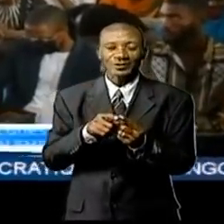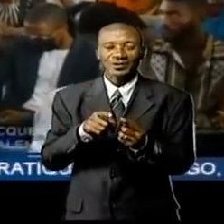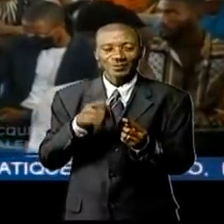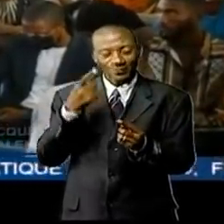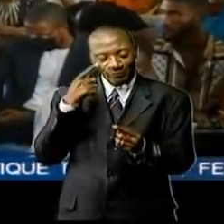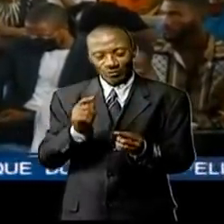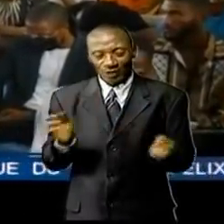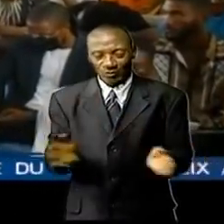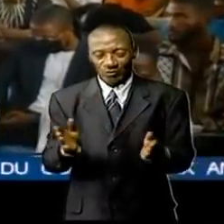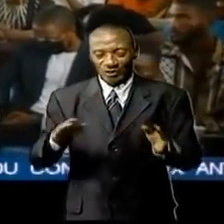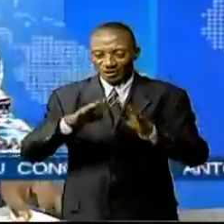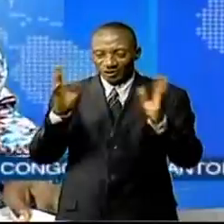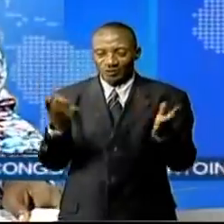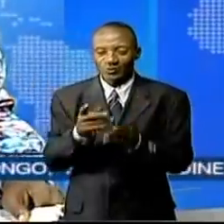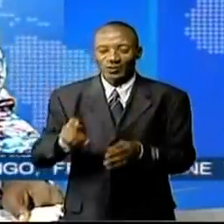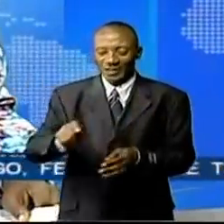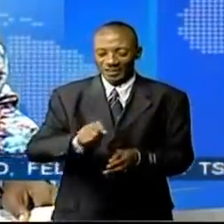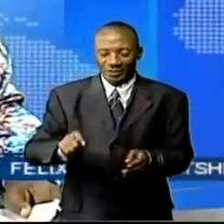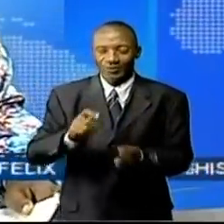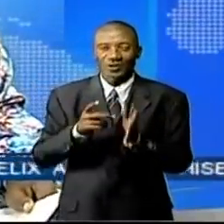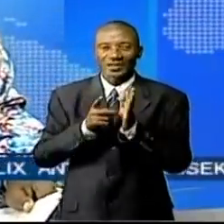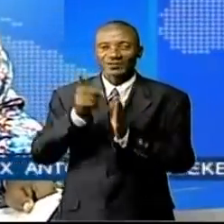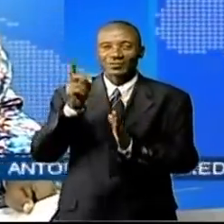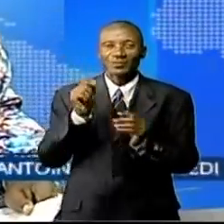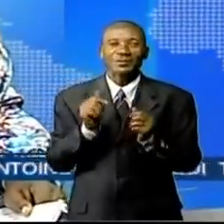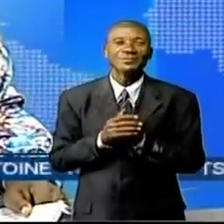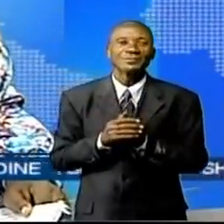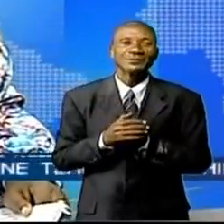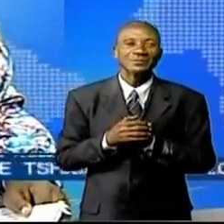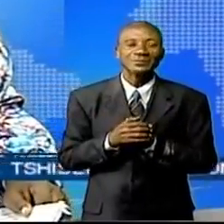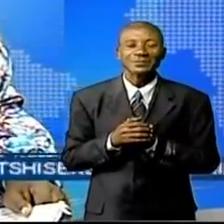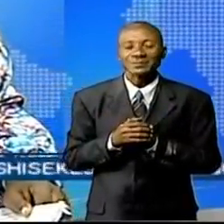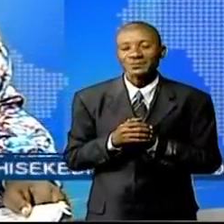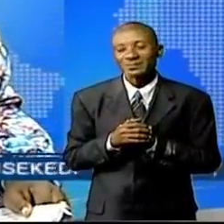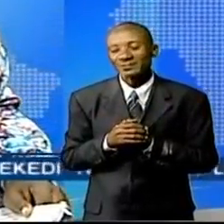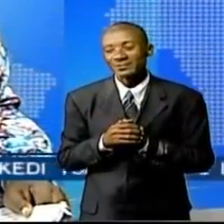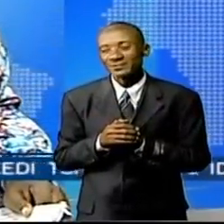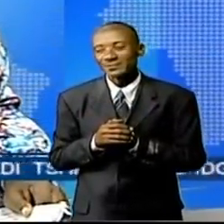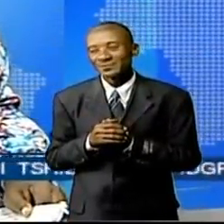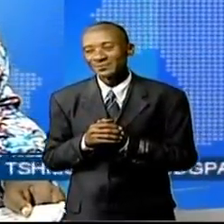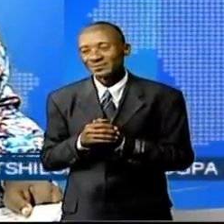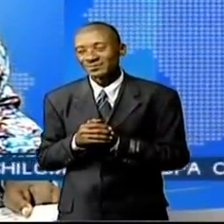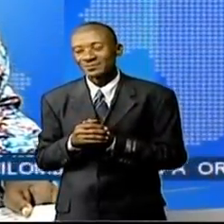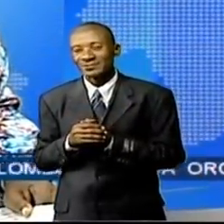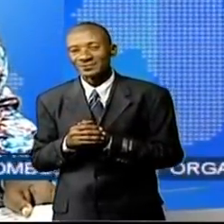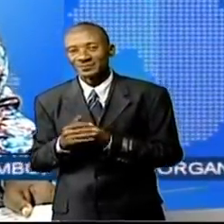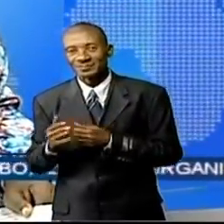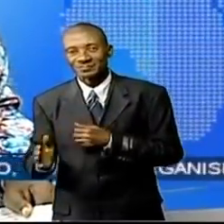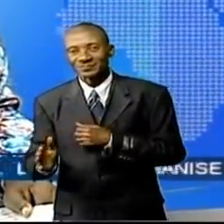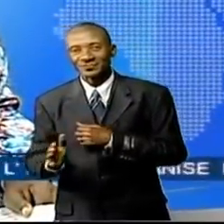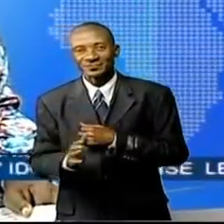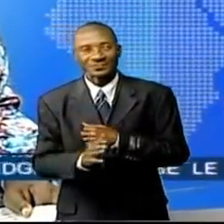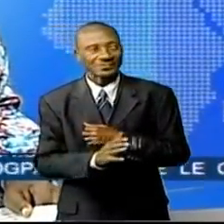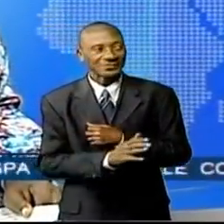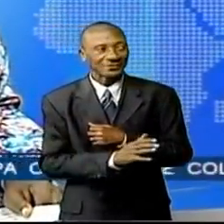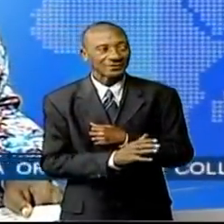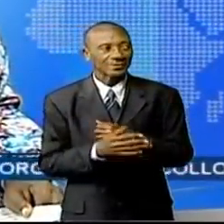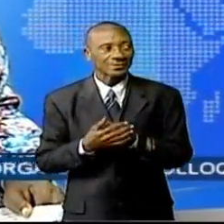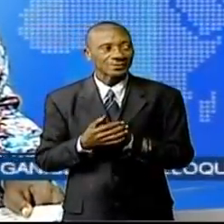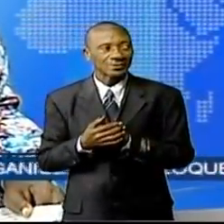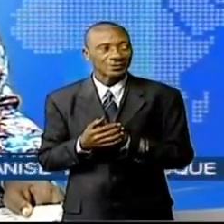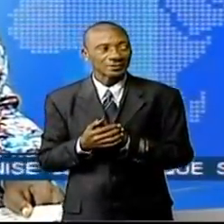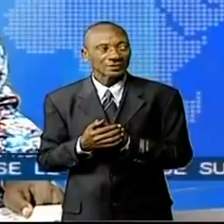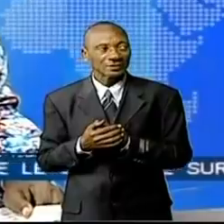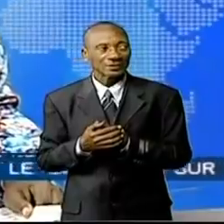territoires représentés. Kipushi, chef-lieu du territoire de la province du Haut-Katanga, a connu la visite du